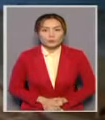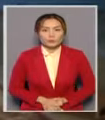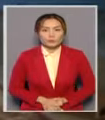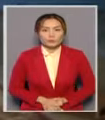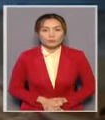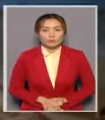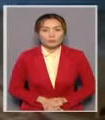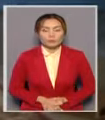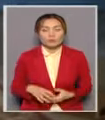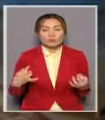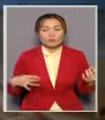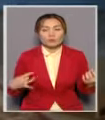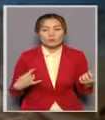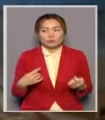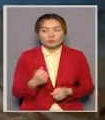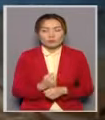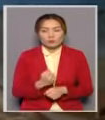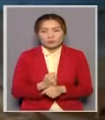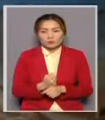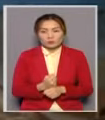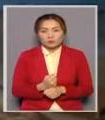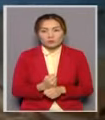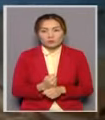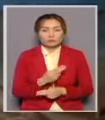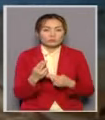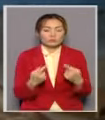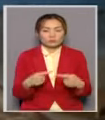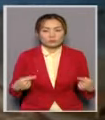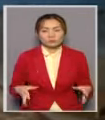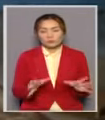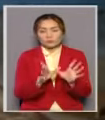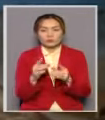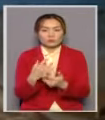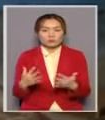екіншісінде домбырасыз деп жан жағына ұшып жүрген қарлығаштардың бейнесі бар.